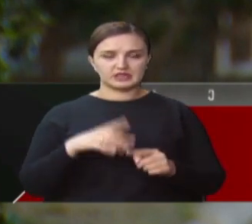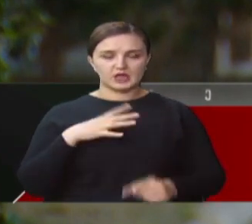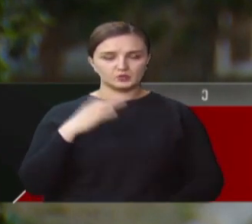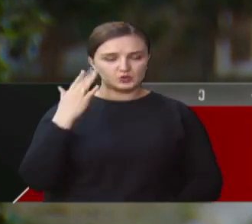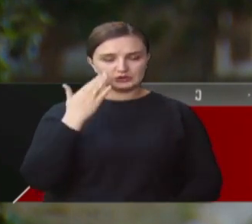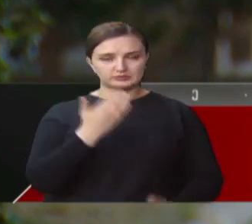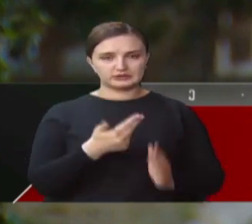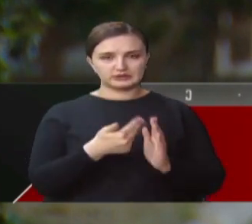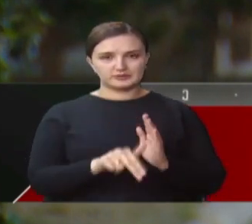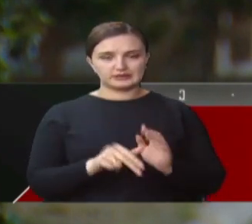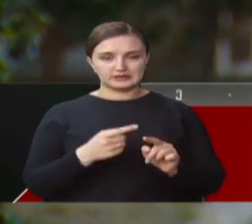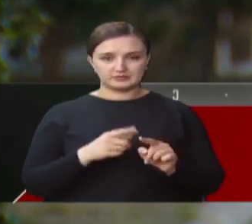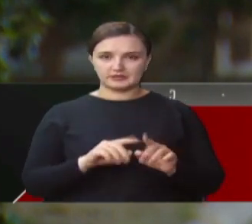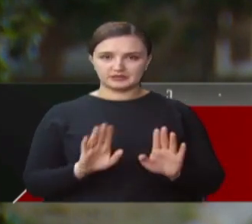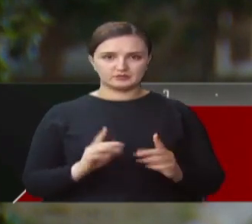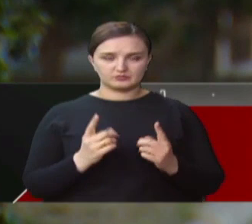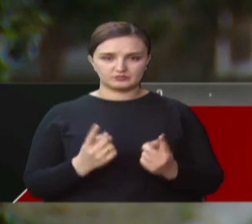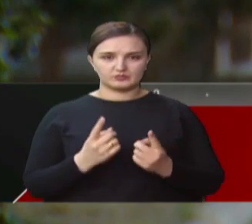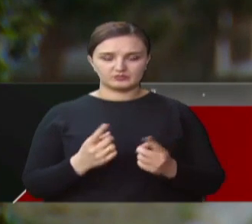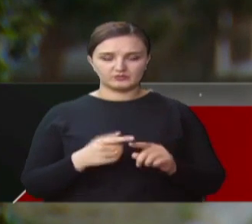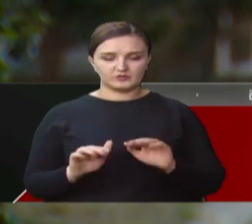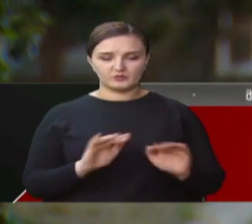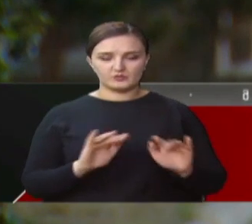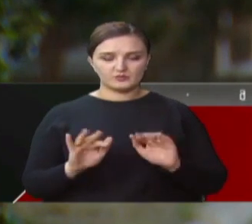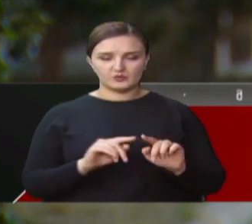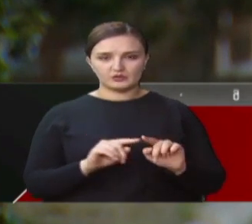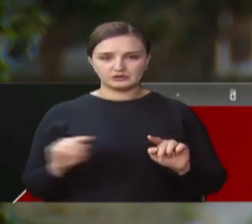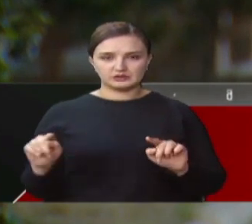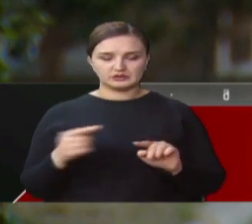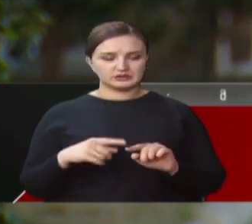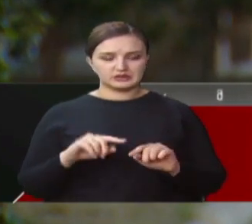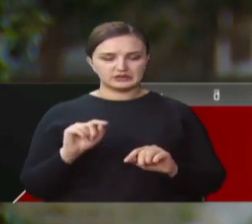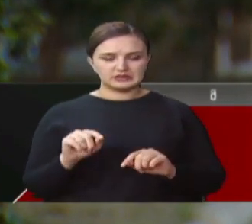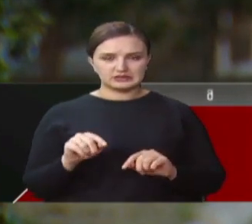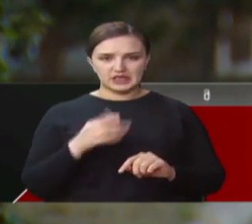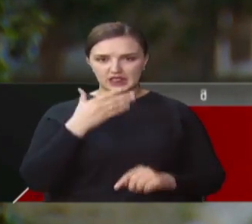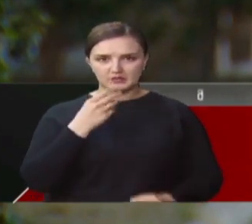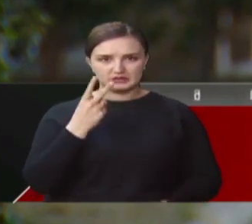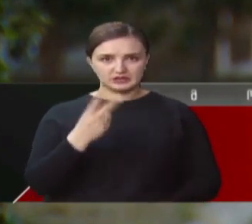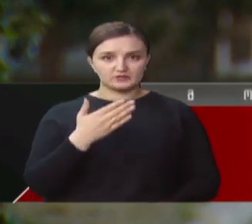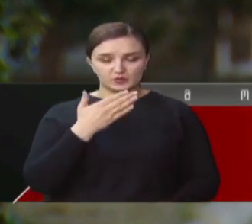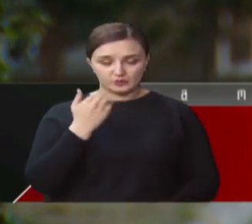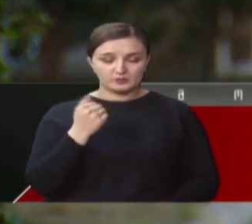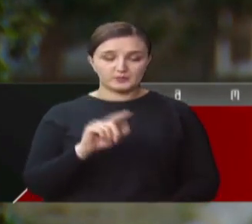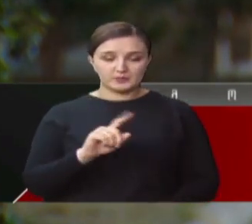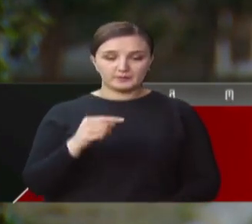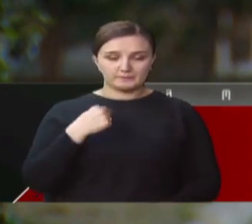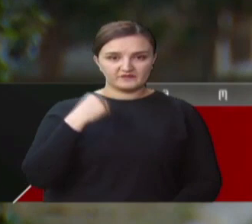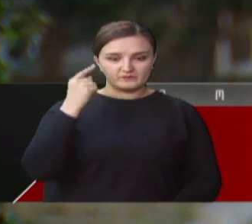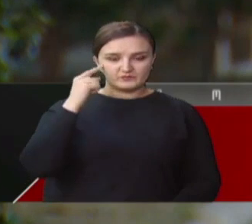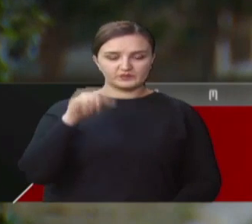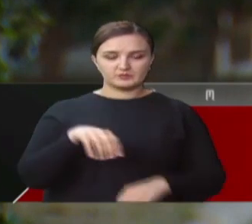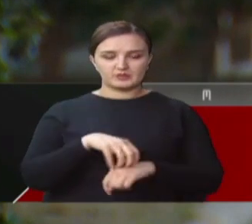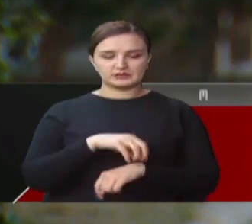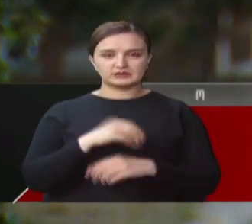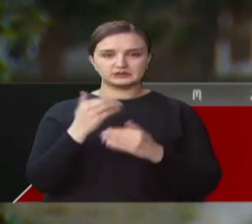ქართული ოცნების დამარცხება. Ეს არის და ეს. Ასე რომ პროცესი, რომელიც მიმდინარეობს, არ არის ლამაზი სანახავი, მაგრამ მე ვფიქრობ, რომ ეს